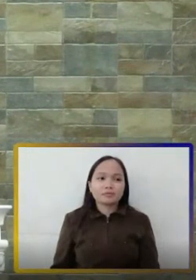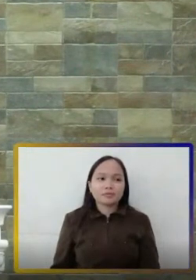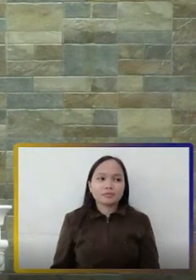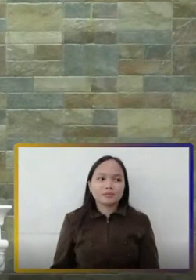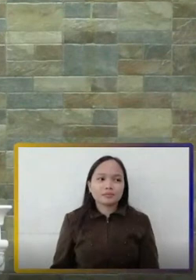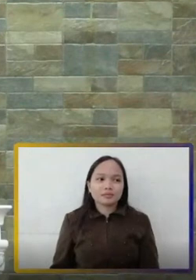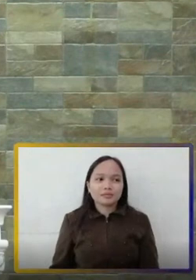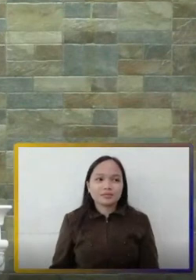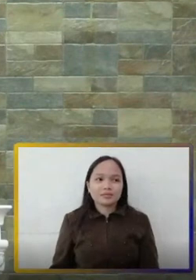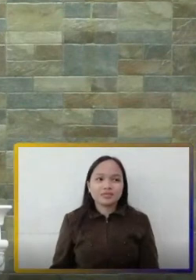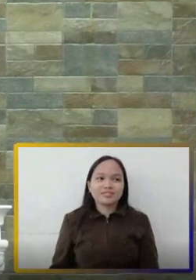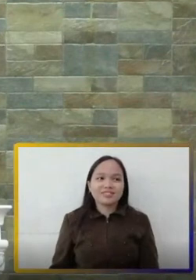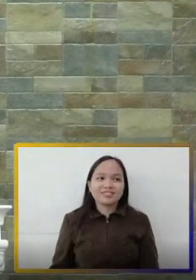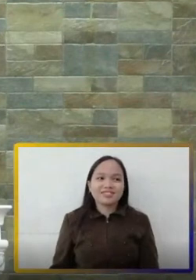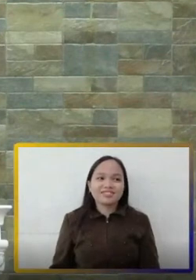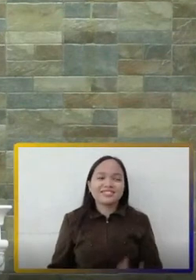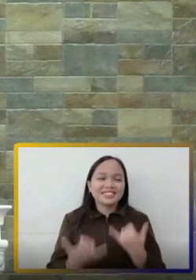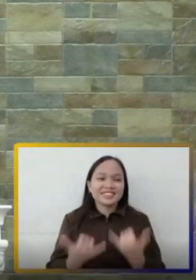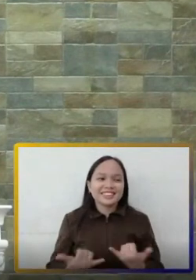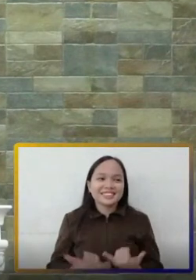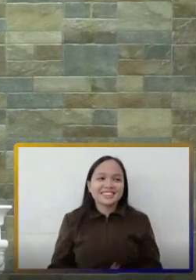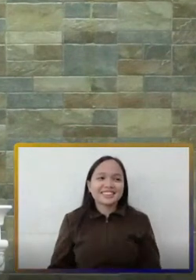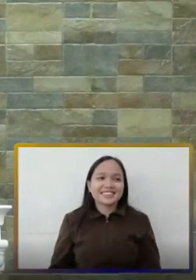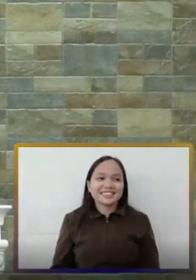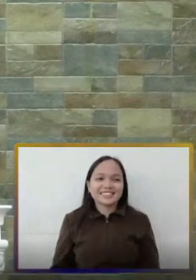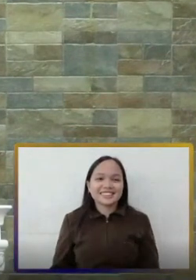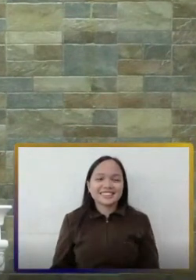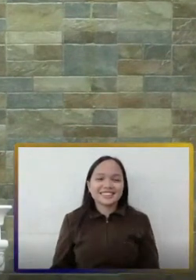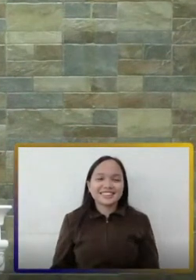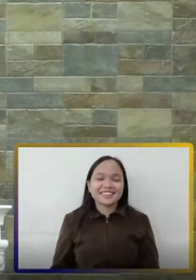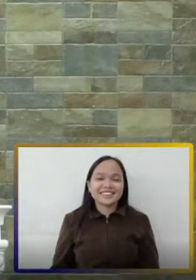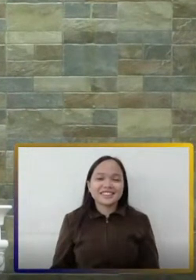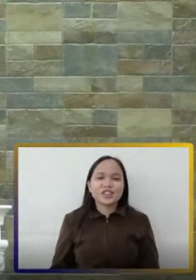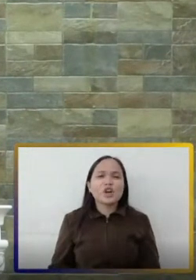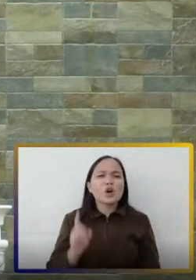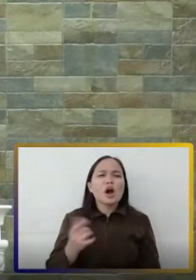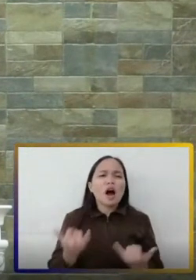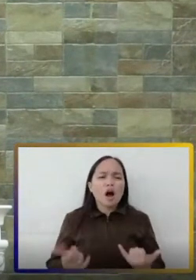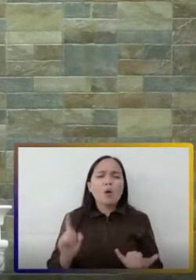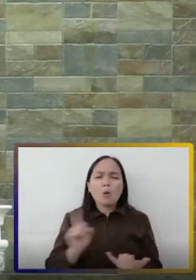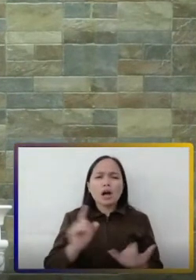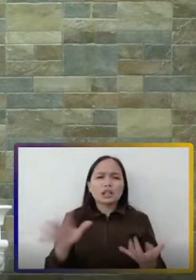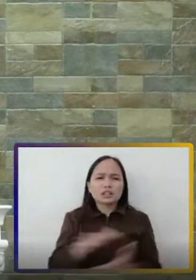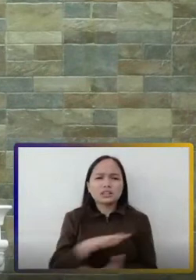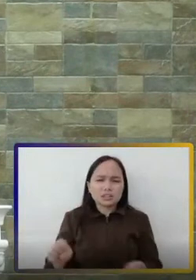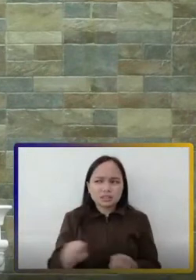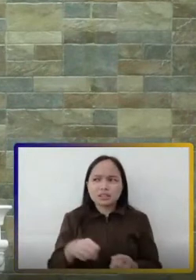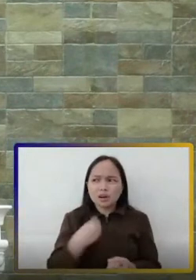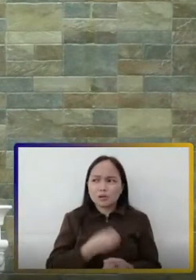are staying in our homes now? Do you understand what is destroying our family around?